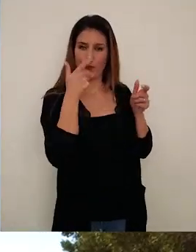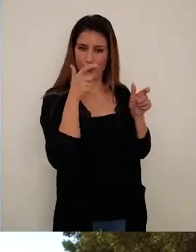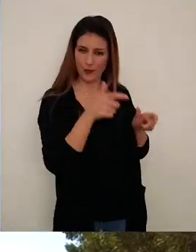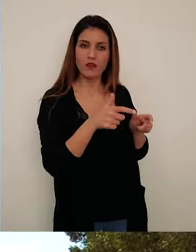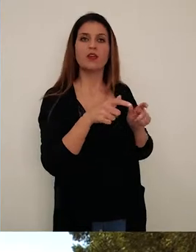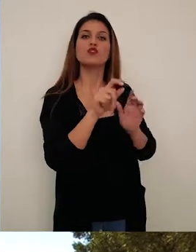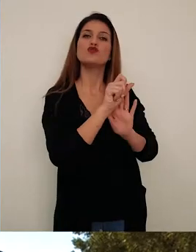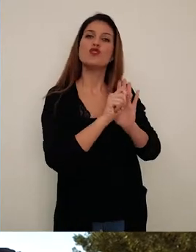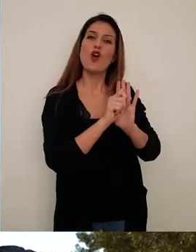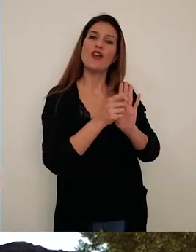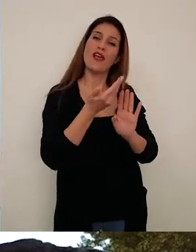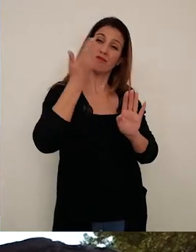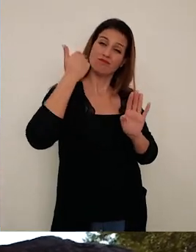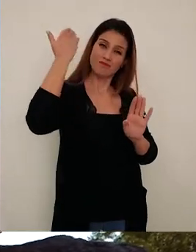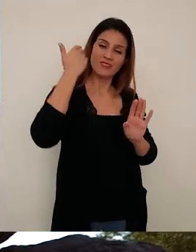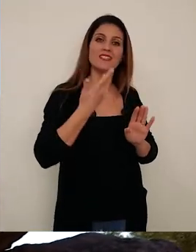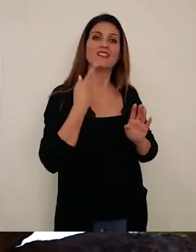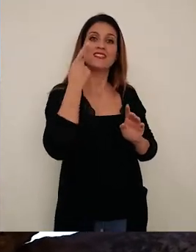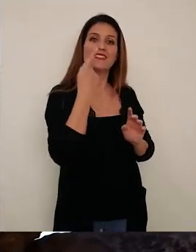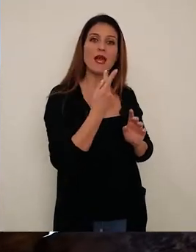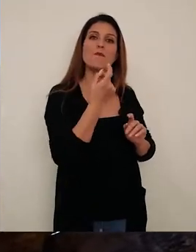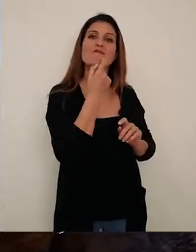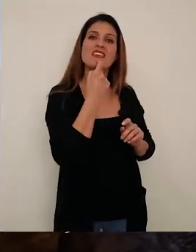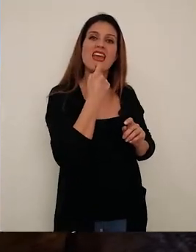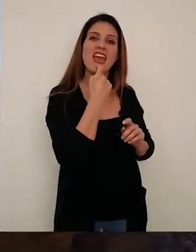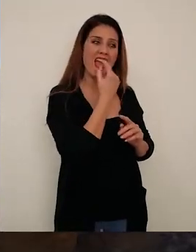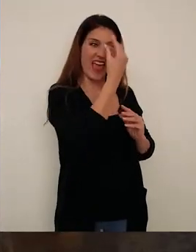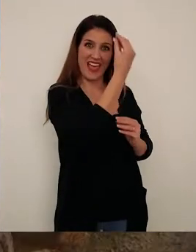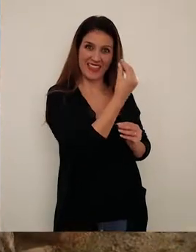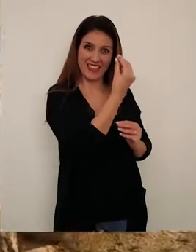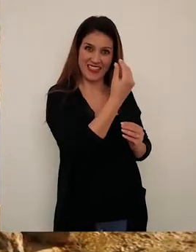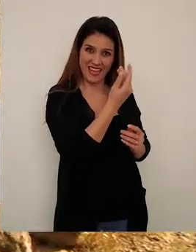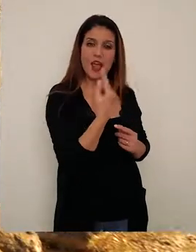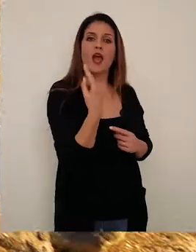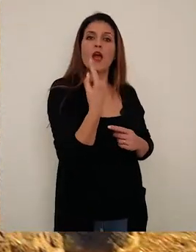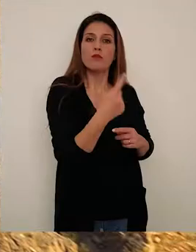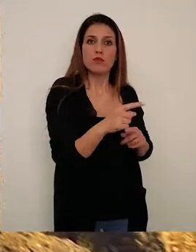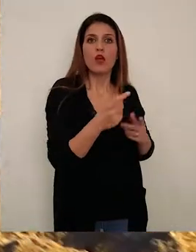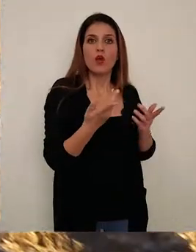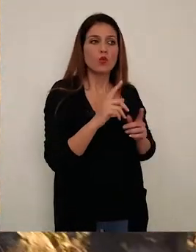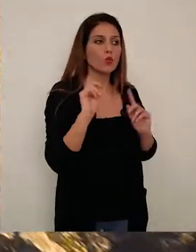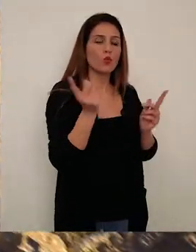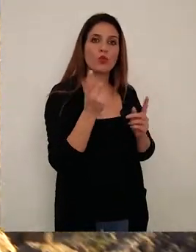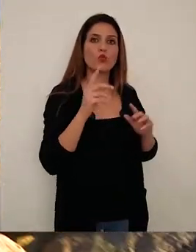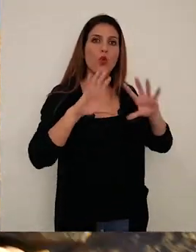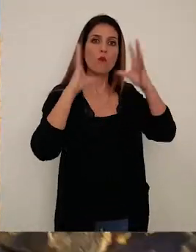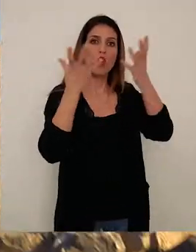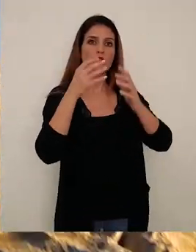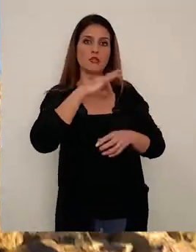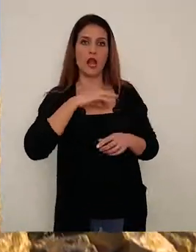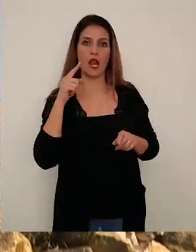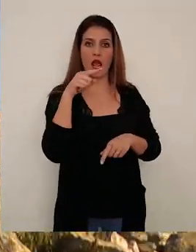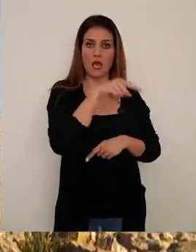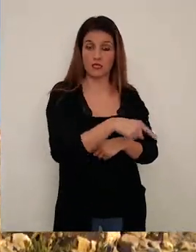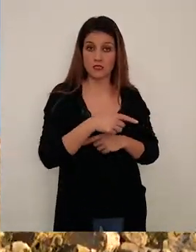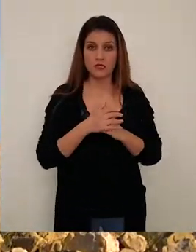Nella sezione protostoria si può ammirare la ricostruzione di alcuni dolmen, menhir e specchie, testimonianze megalitiche di